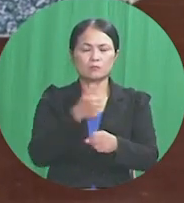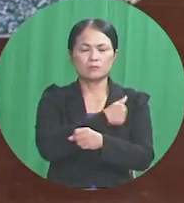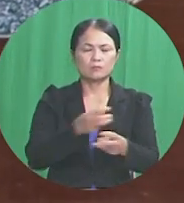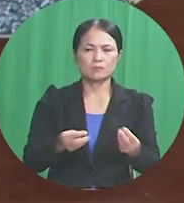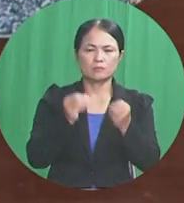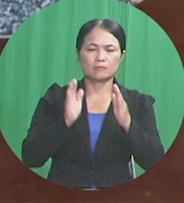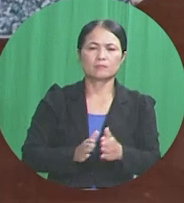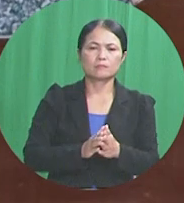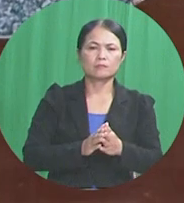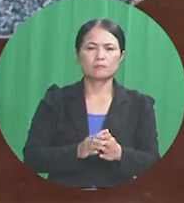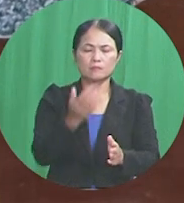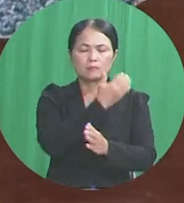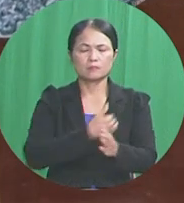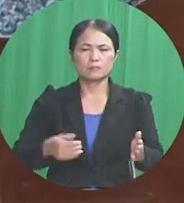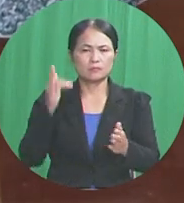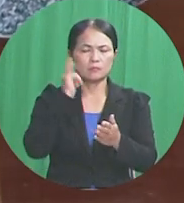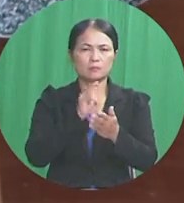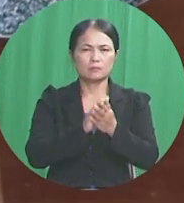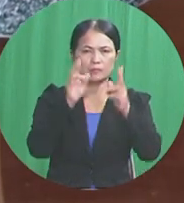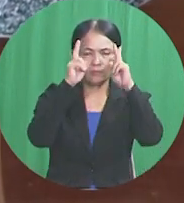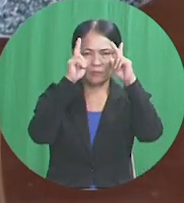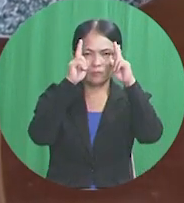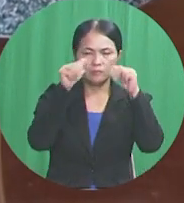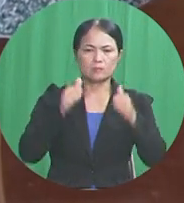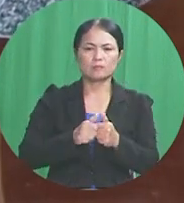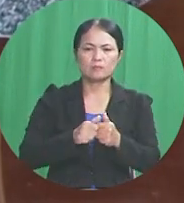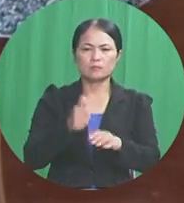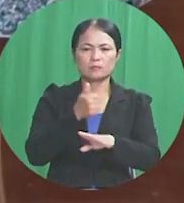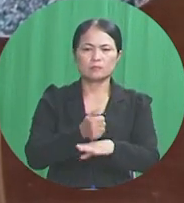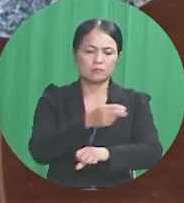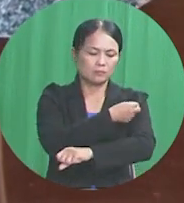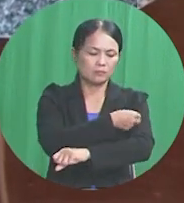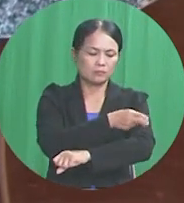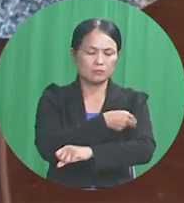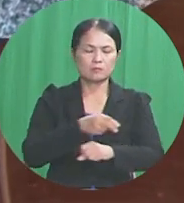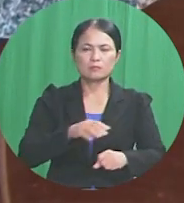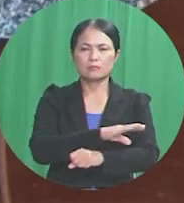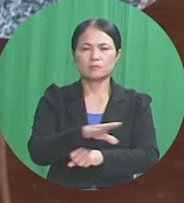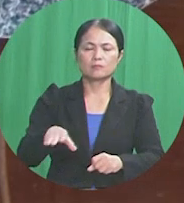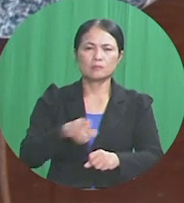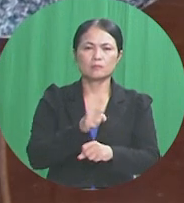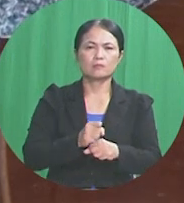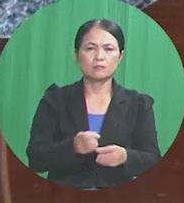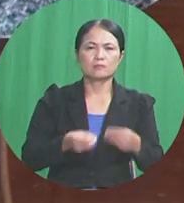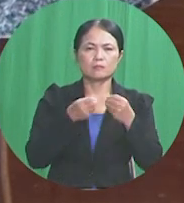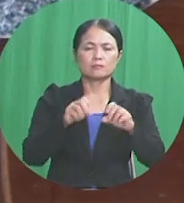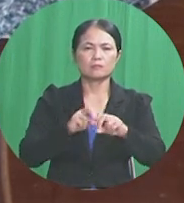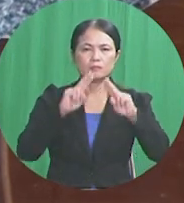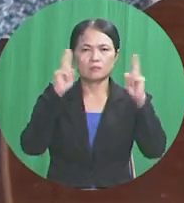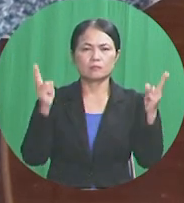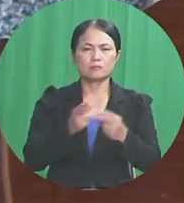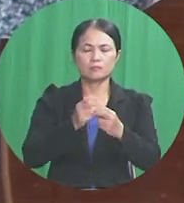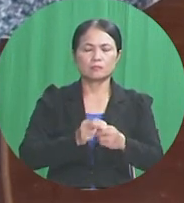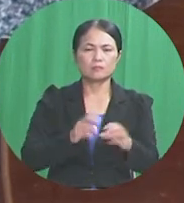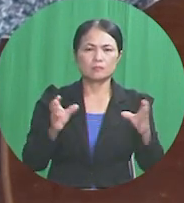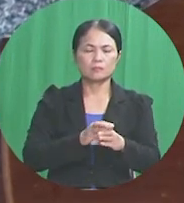นตรีหนึ่งสำได้กระเตะประธานบันเด็ดบนรันดีฮุนไซน์ประเทศกากบาทกระหอมกัมพูชีจูนดอลอังปิธีตังมูลใน